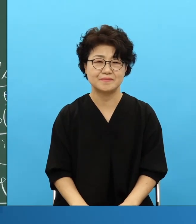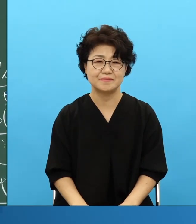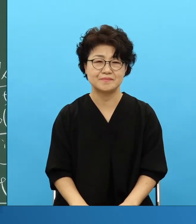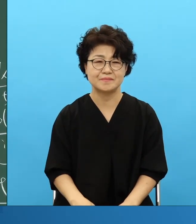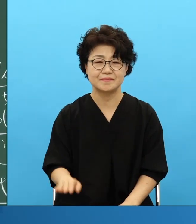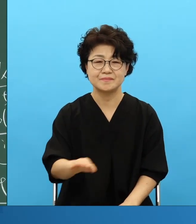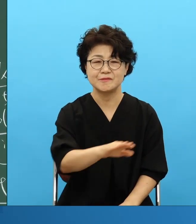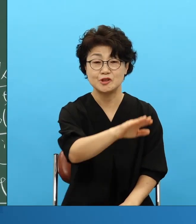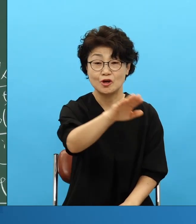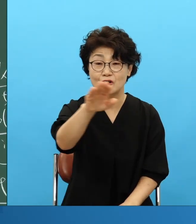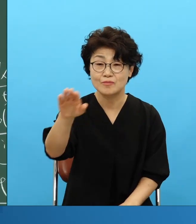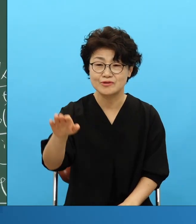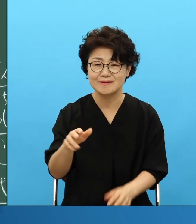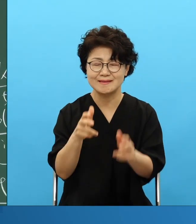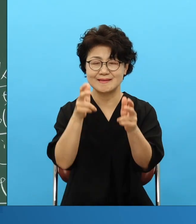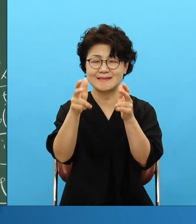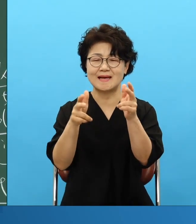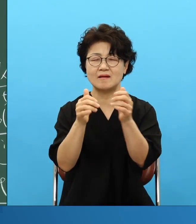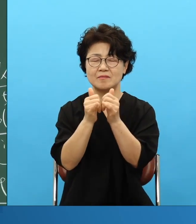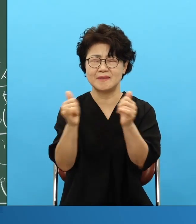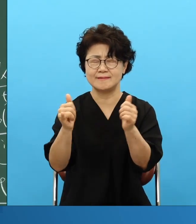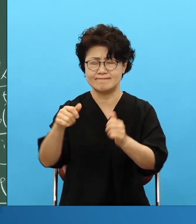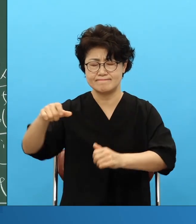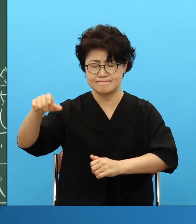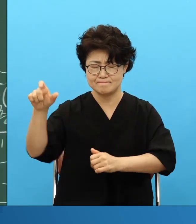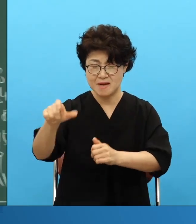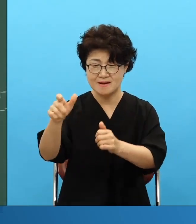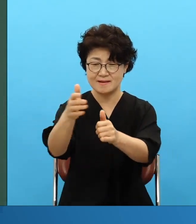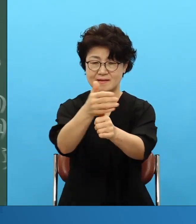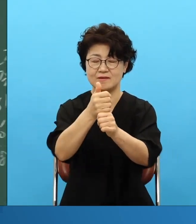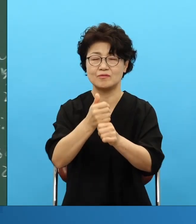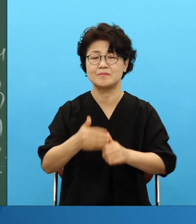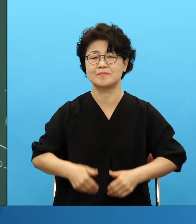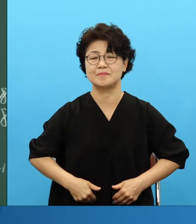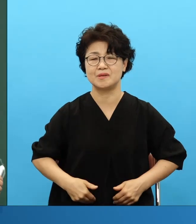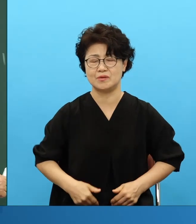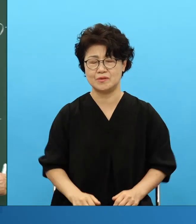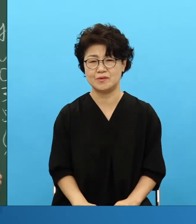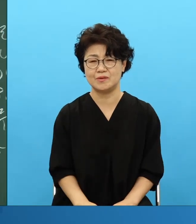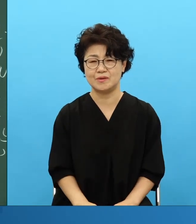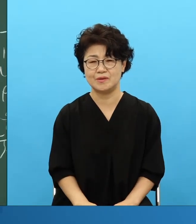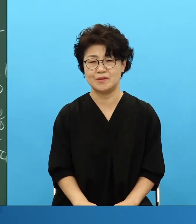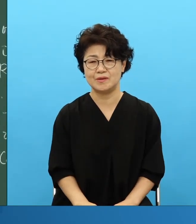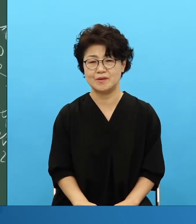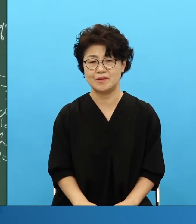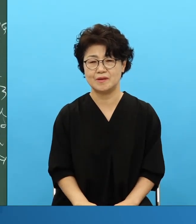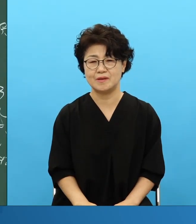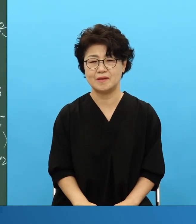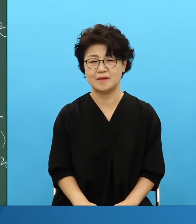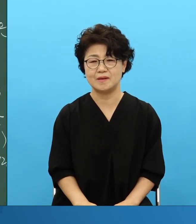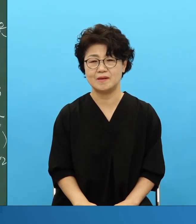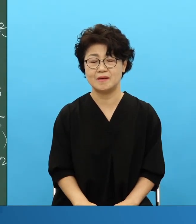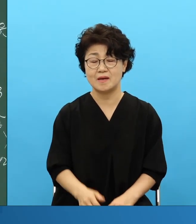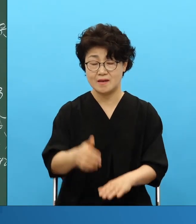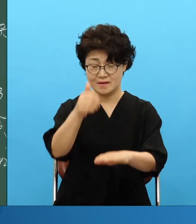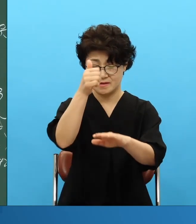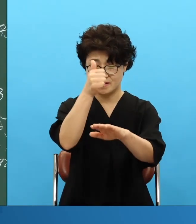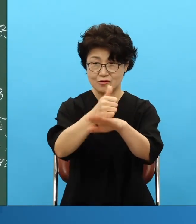굳게 붙잡아야 될 언약입니다. This is the covenant that the business people must surely hold to. 그러고 이런 시대가 왔습니다. And